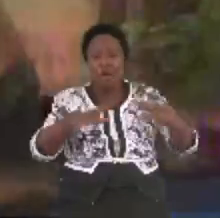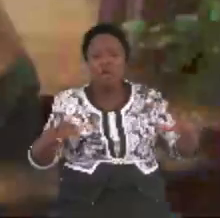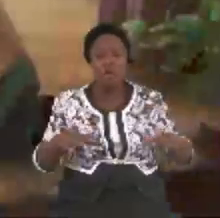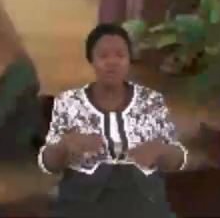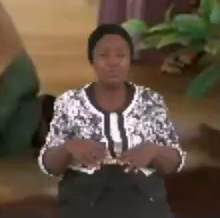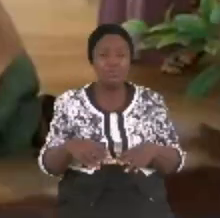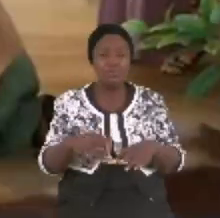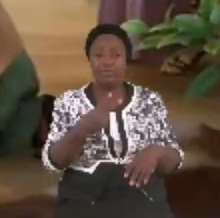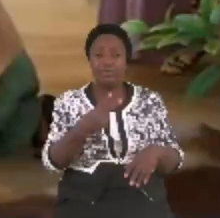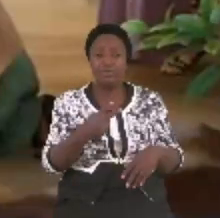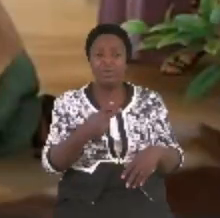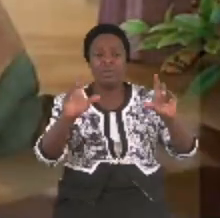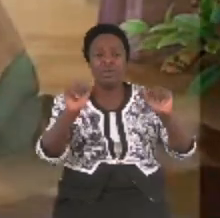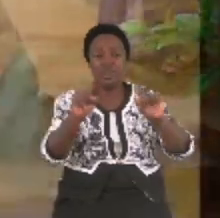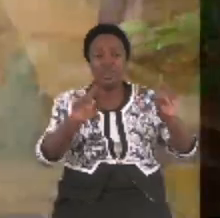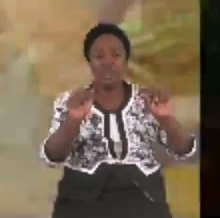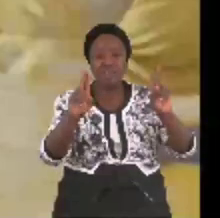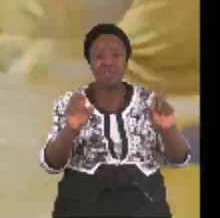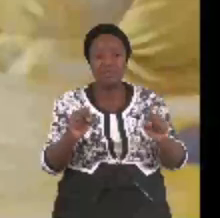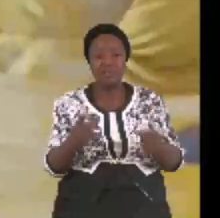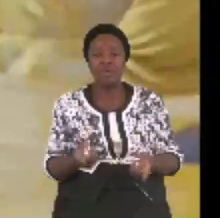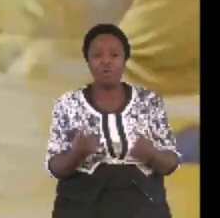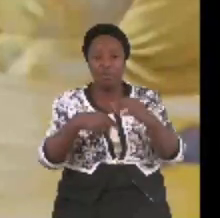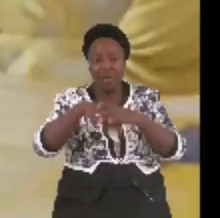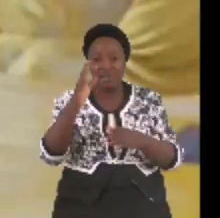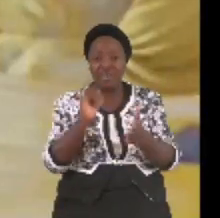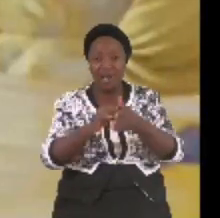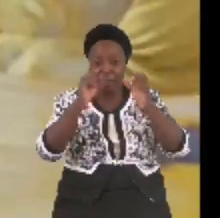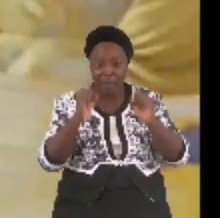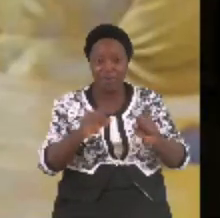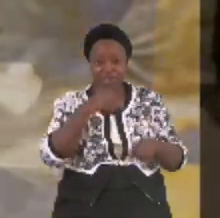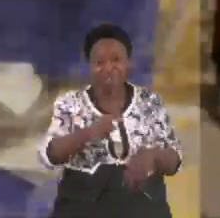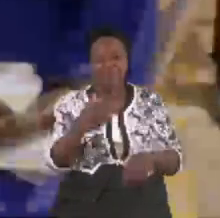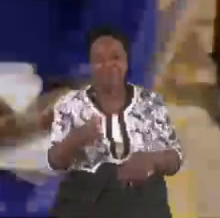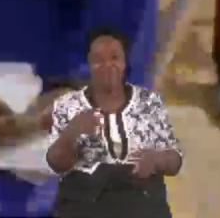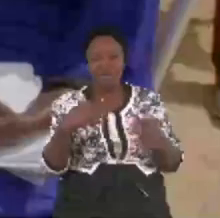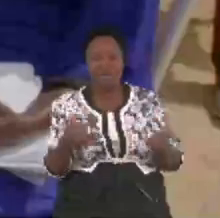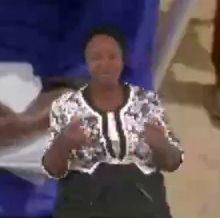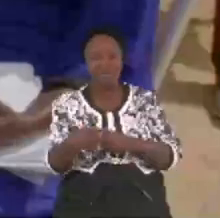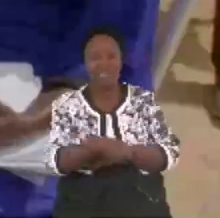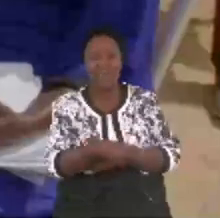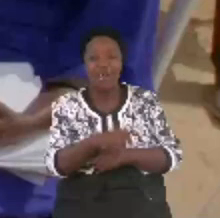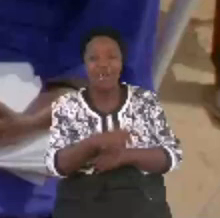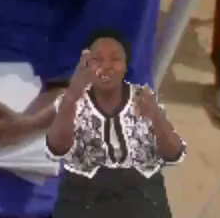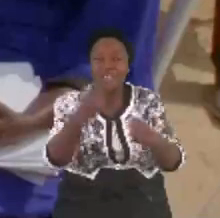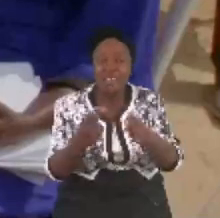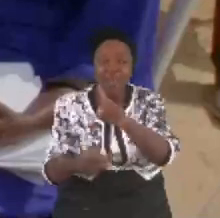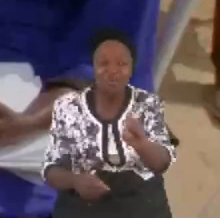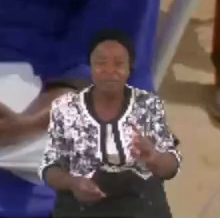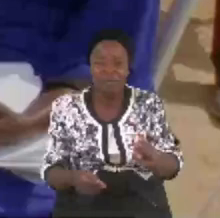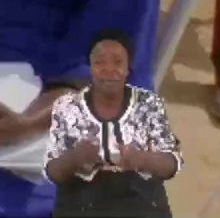sors !» Cette puissance est là encore aujourd'hui. Quel est ton nom? Quel est ton nom?